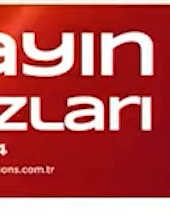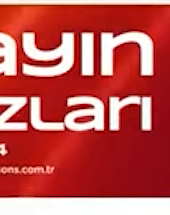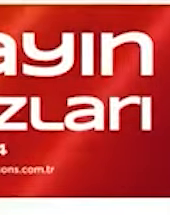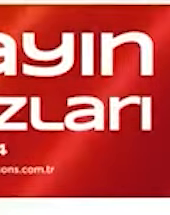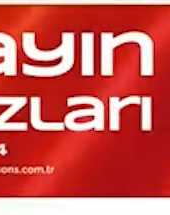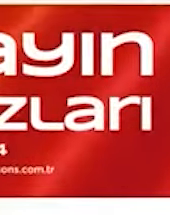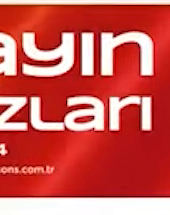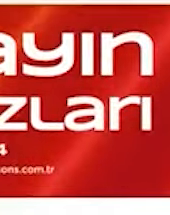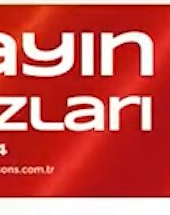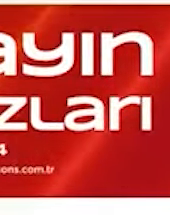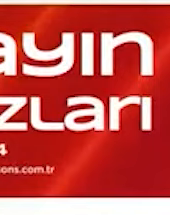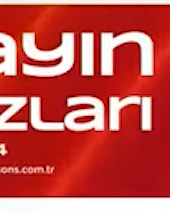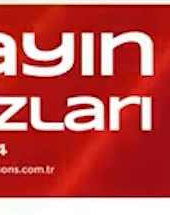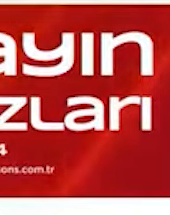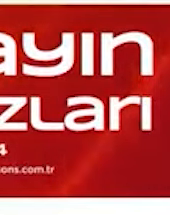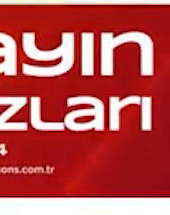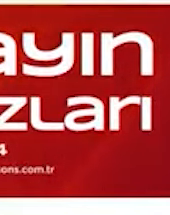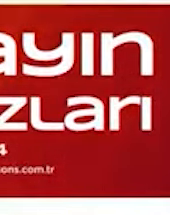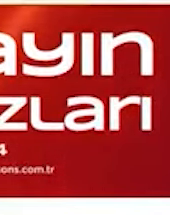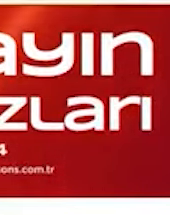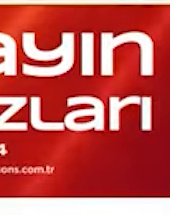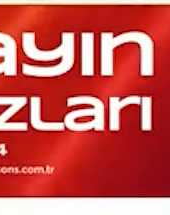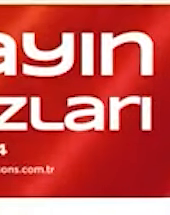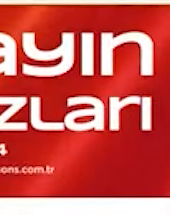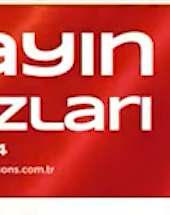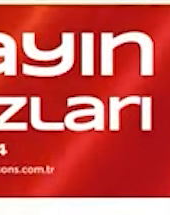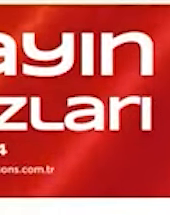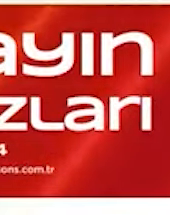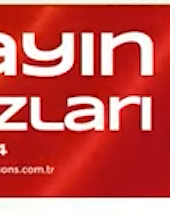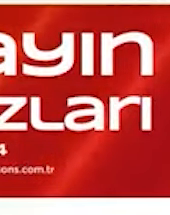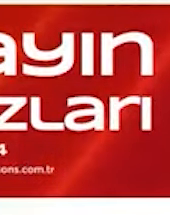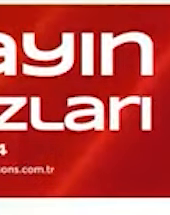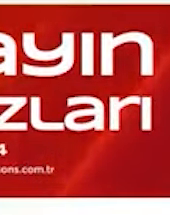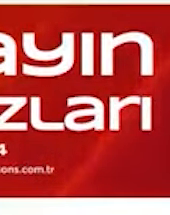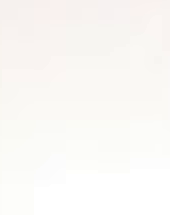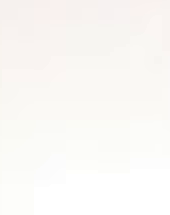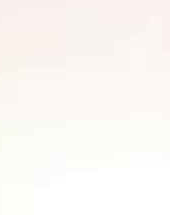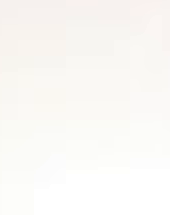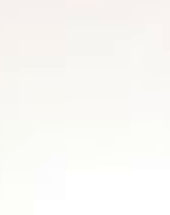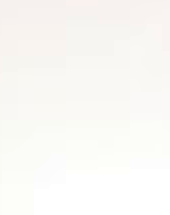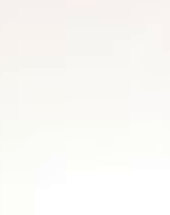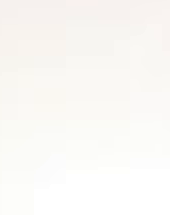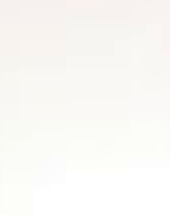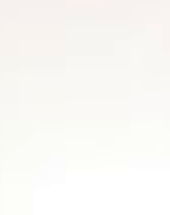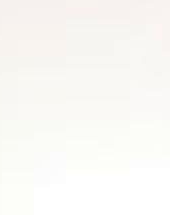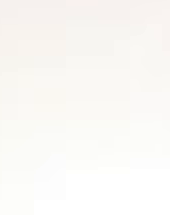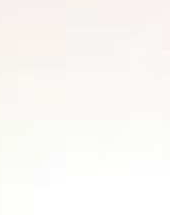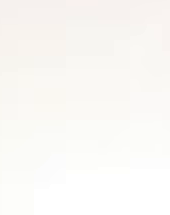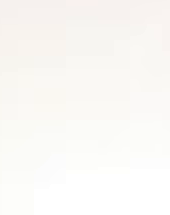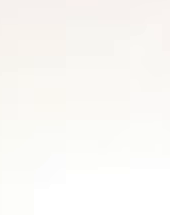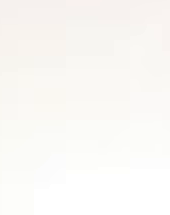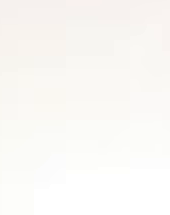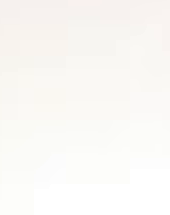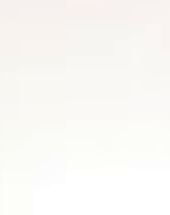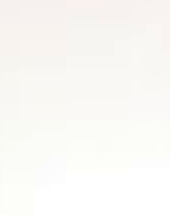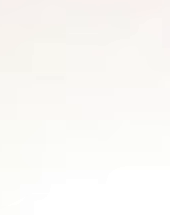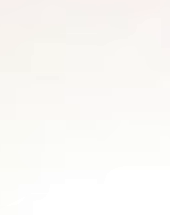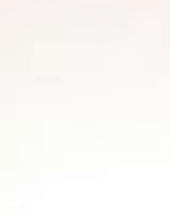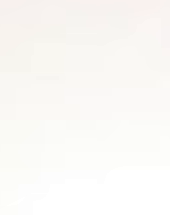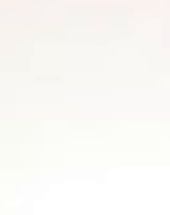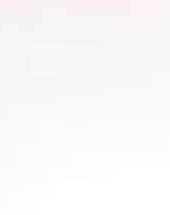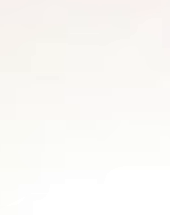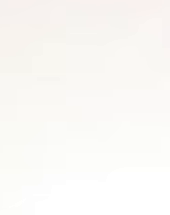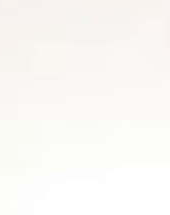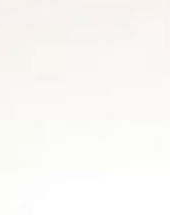Patates bizim ince bağırsakların en sonundan kalın bağırsağa geçerken bir bakteri kümesi bizi karşılıyor. Biz buna biyofilm